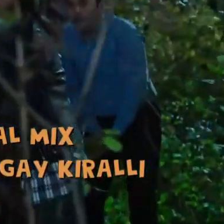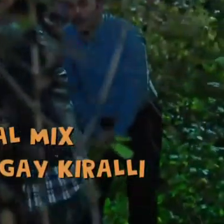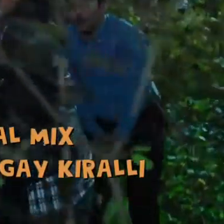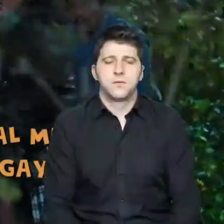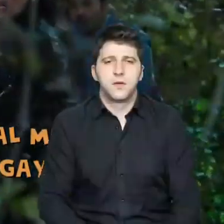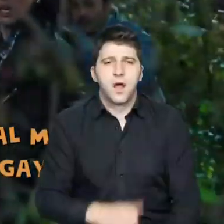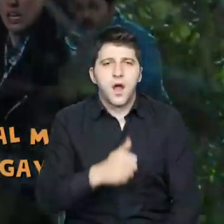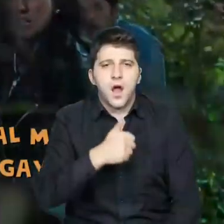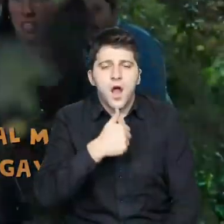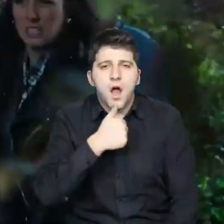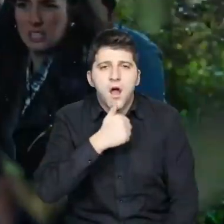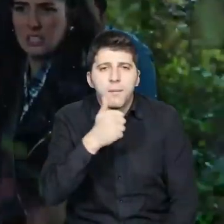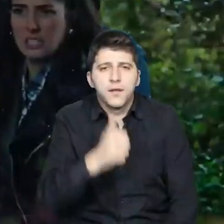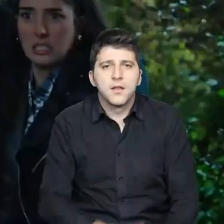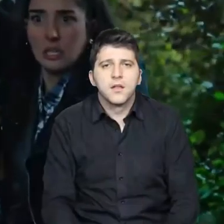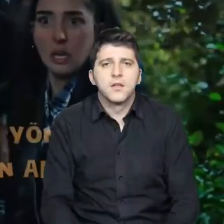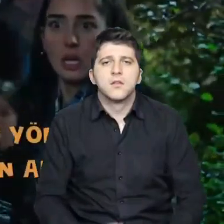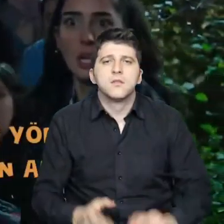Abi.